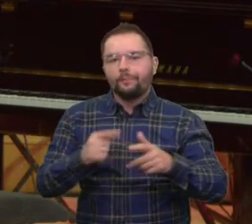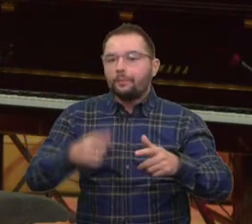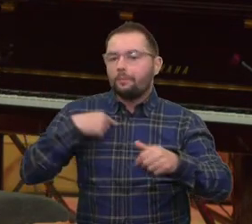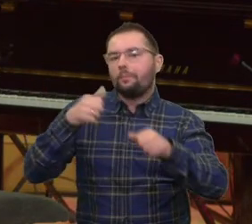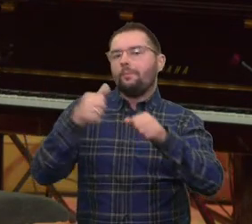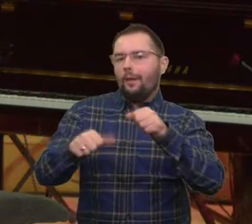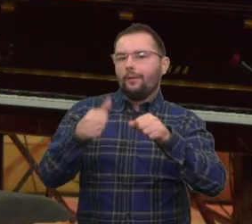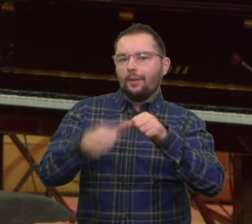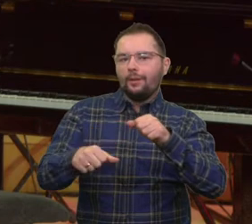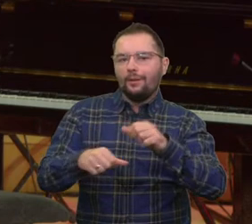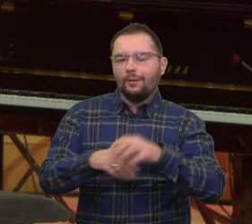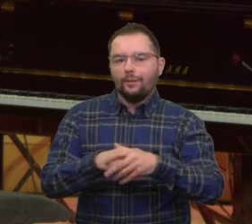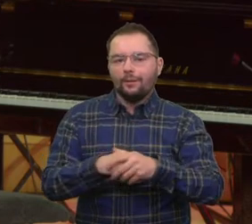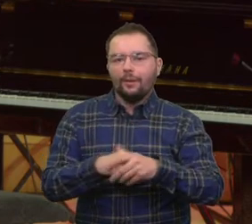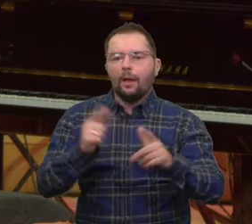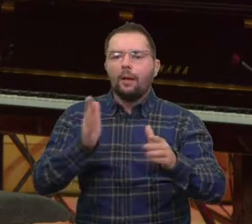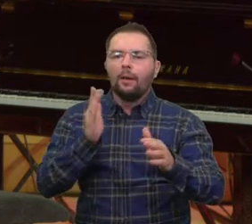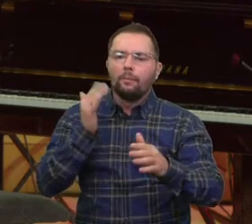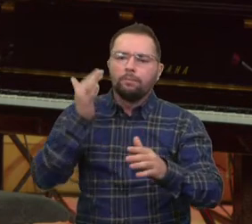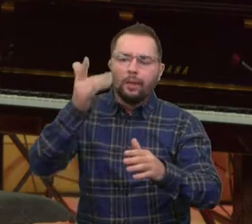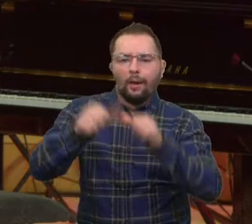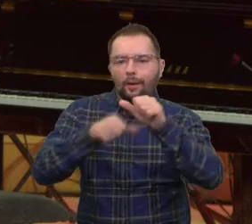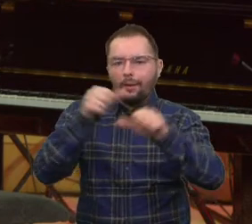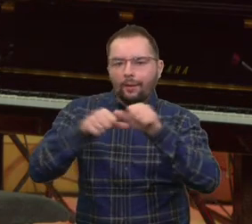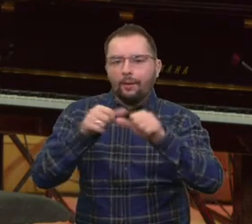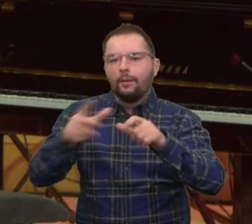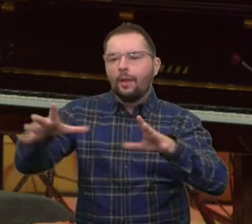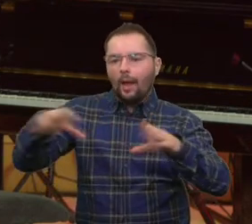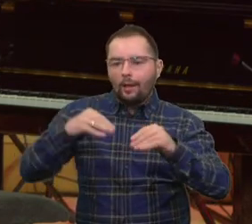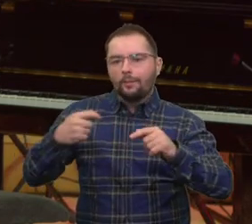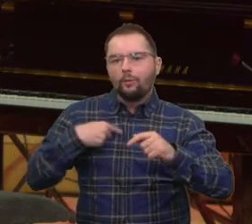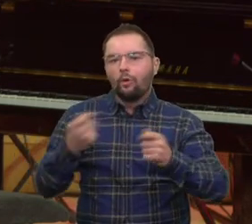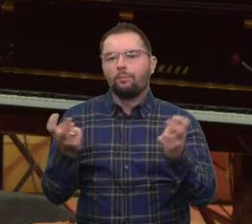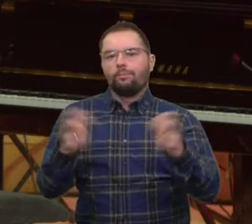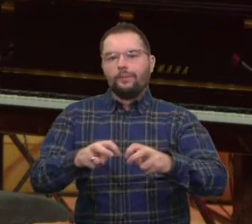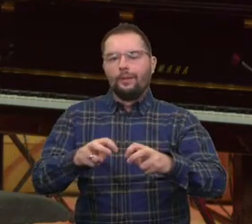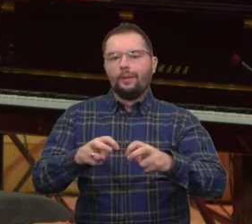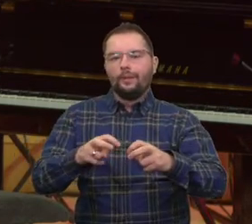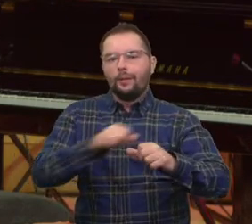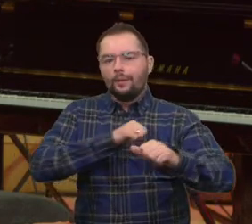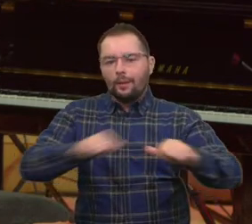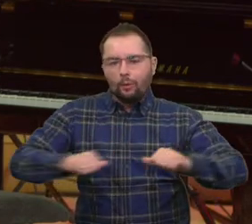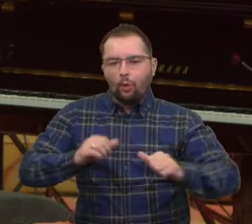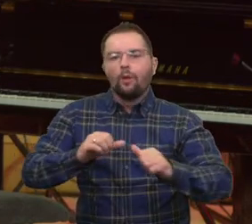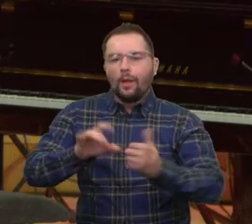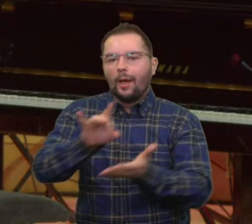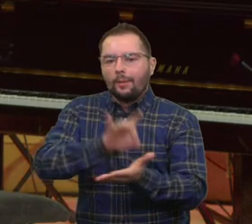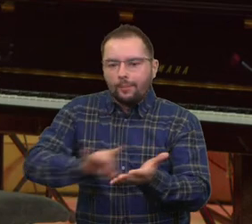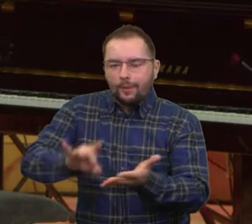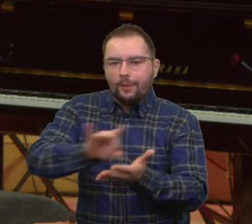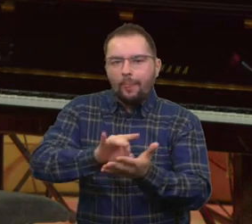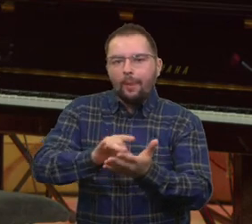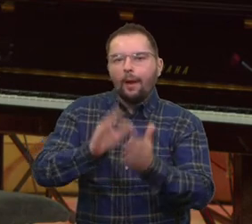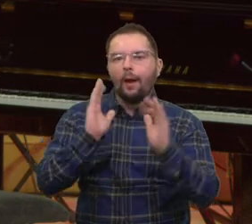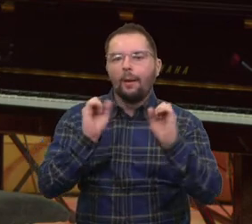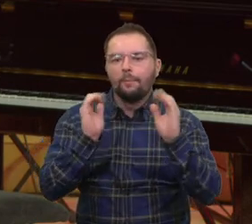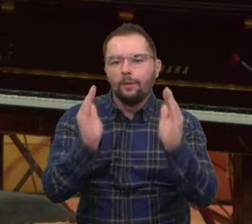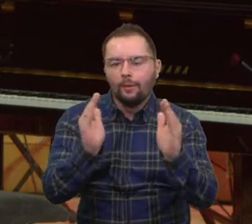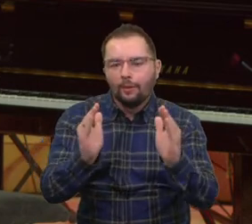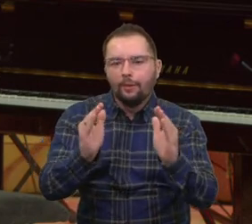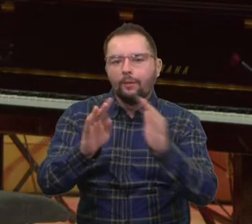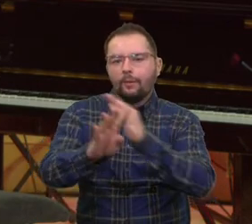sprawdziła. Parę lat później tworzyliśmy samorządowe gminy, a potem